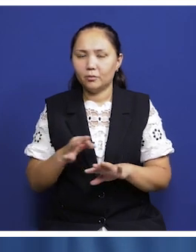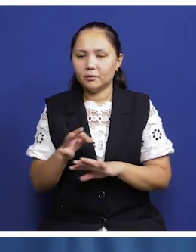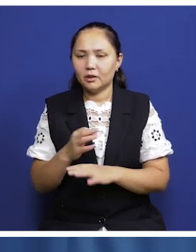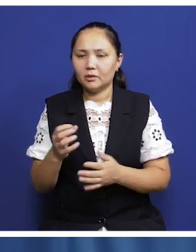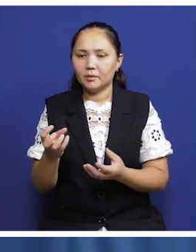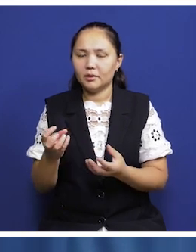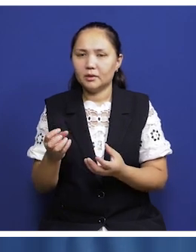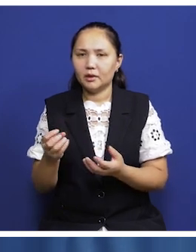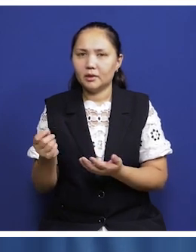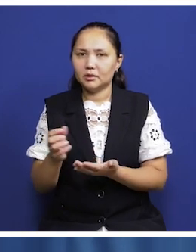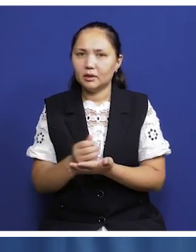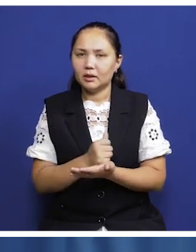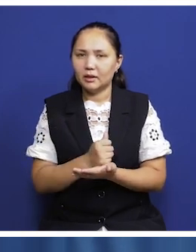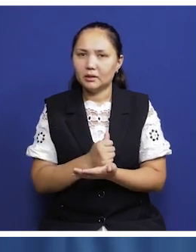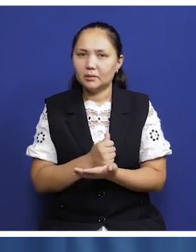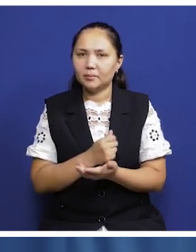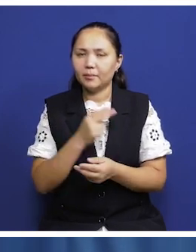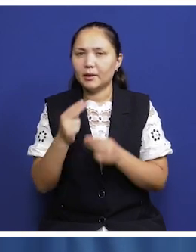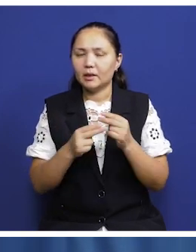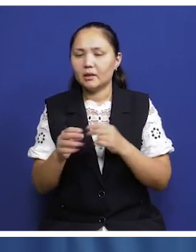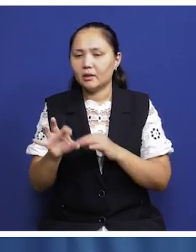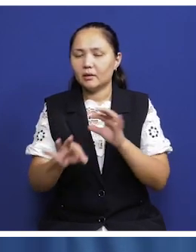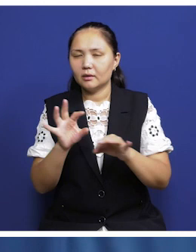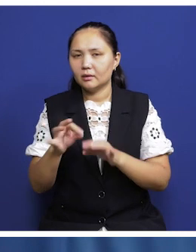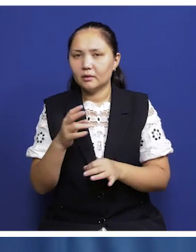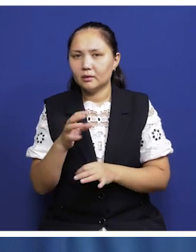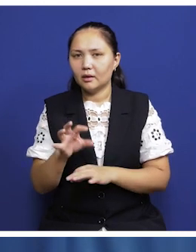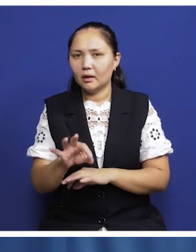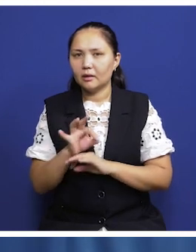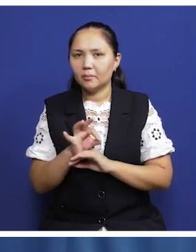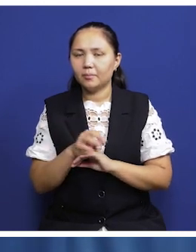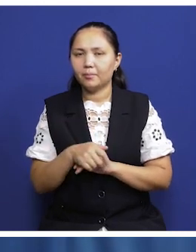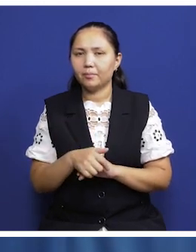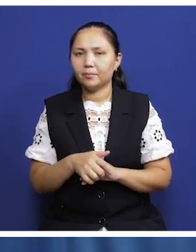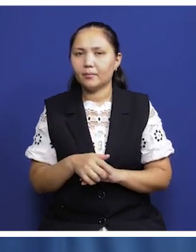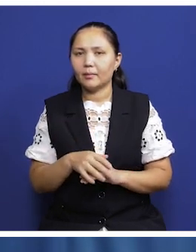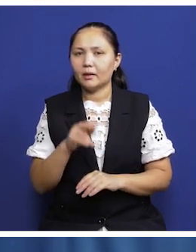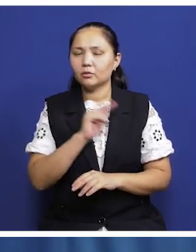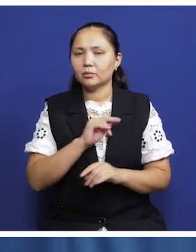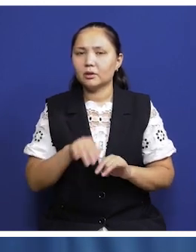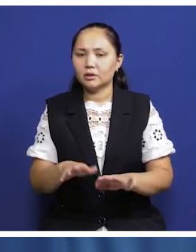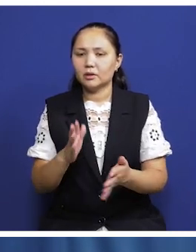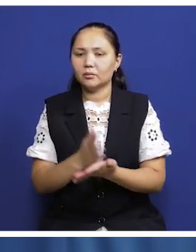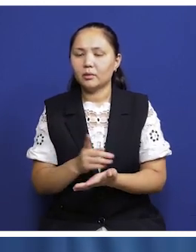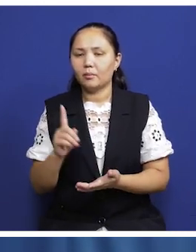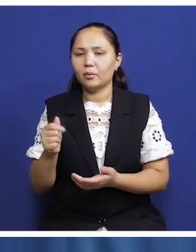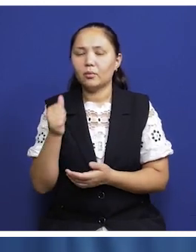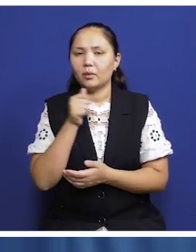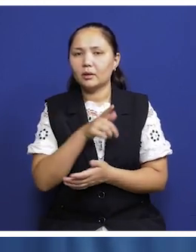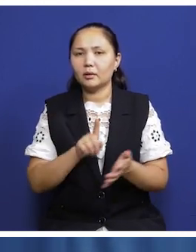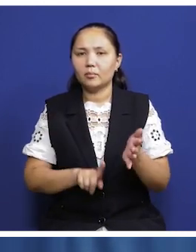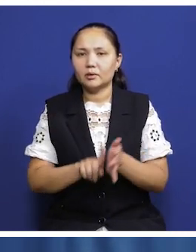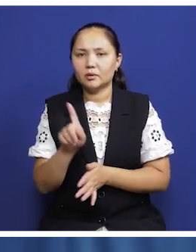бөліп тиісті мердігерді анықтап жұмыс істесті. Бірақ ондай кезде былай қарасақ, бір мезетте бәрі басталмайды екен да, бір